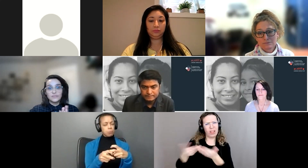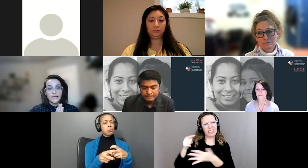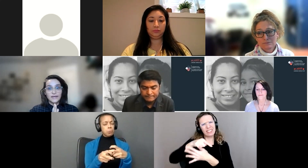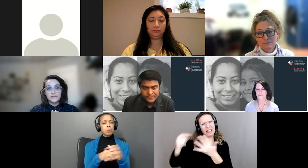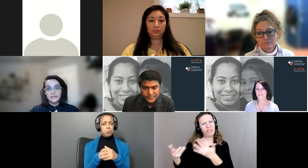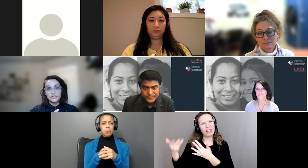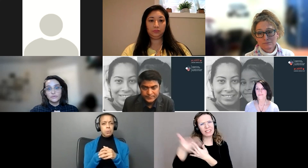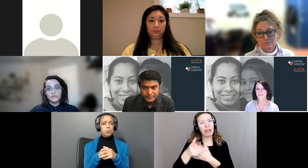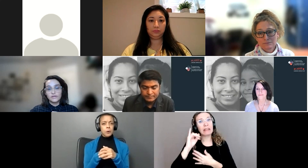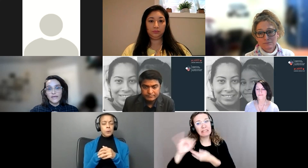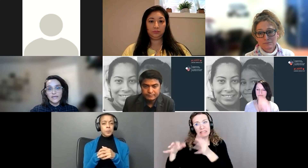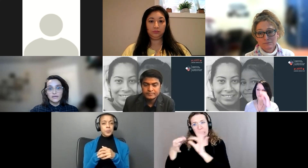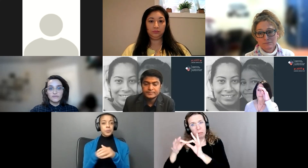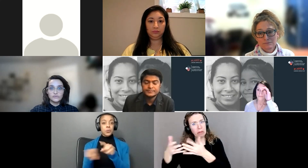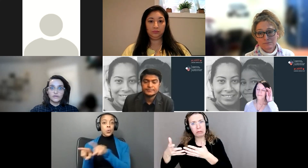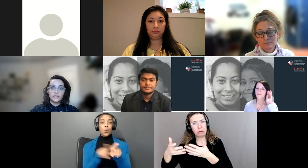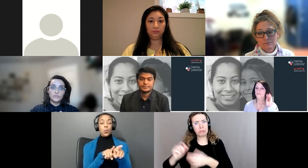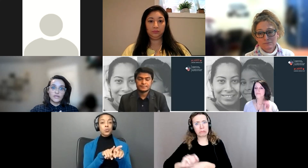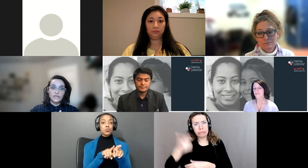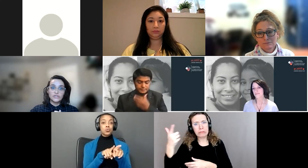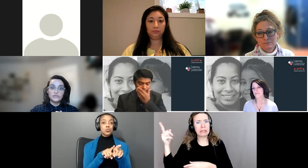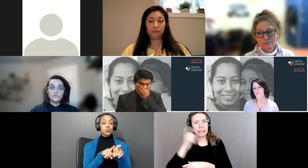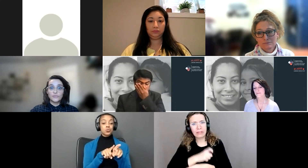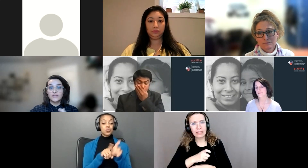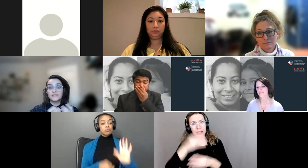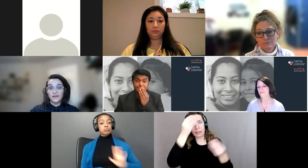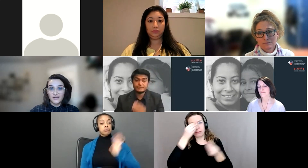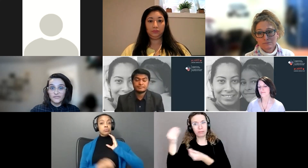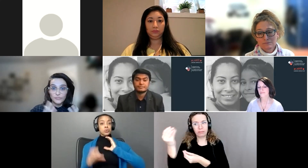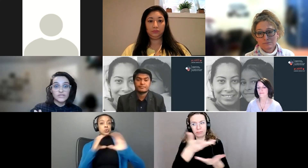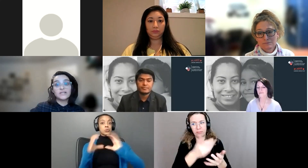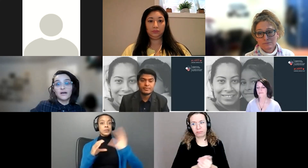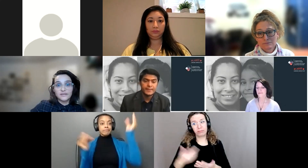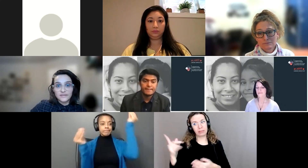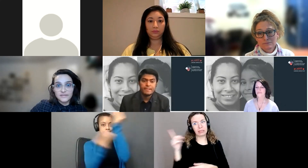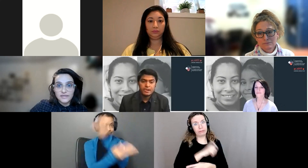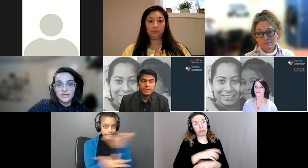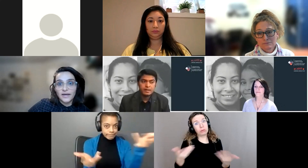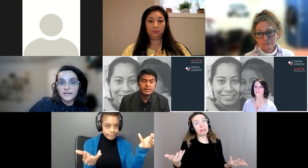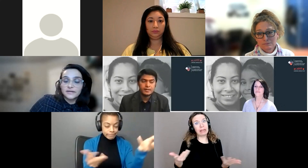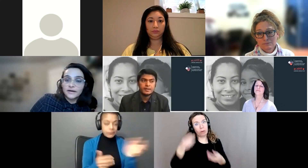est difficile. Donc ça a posé des difficultés.